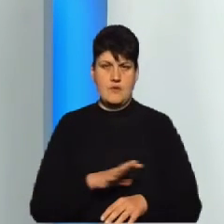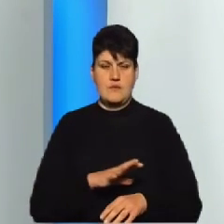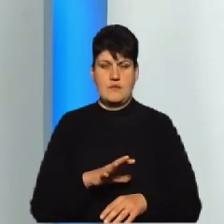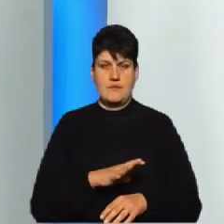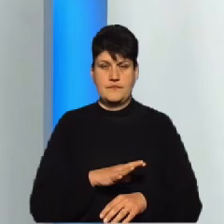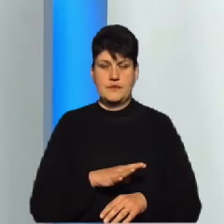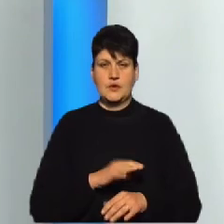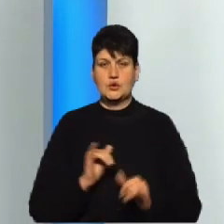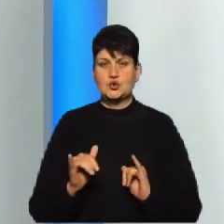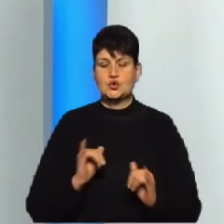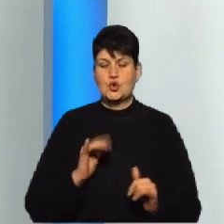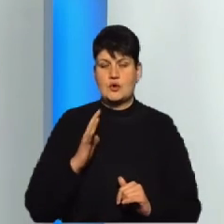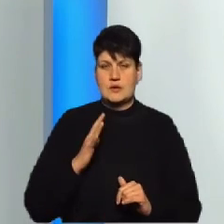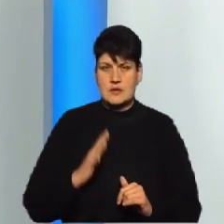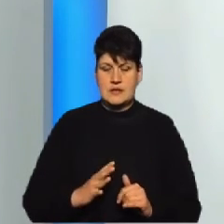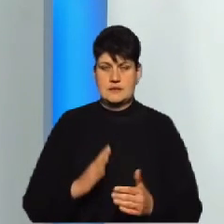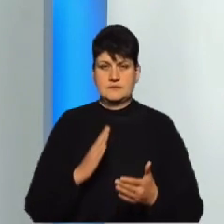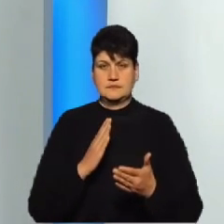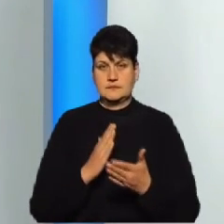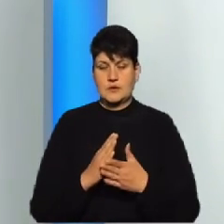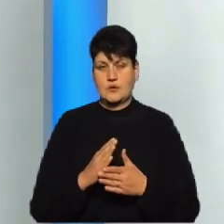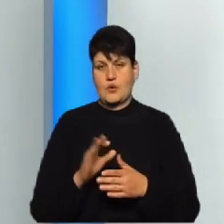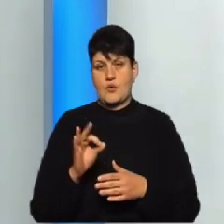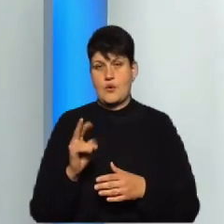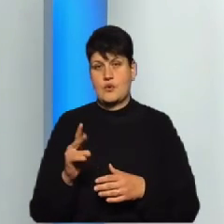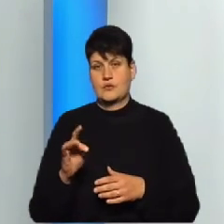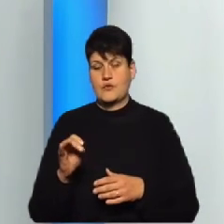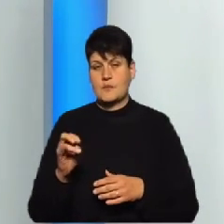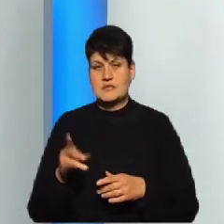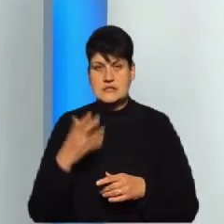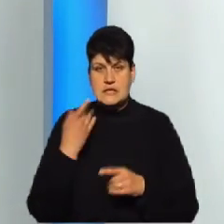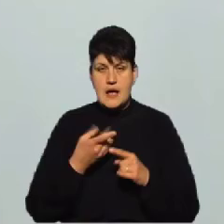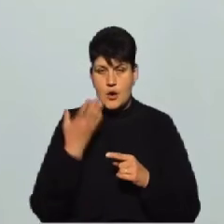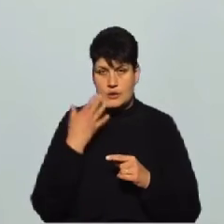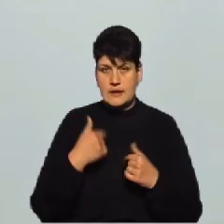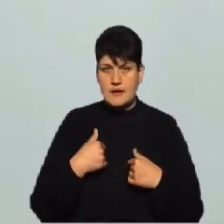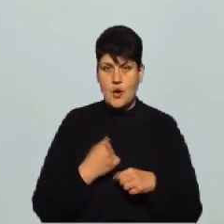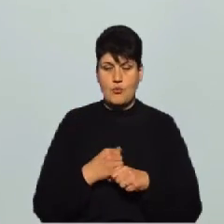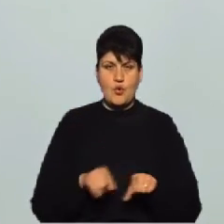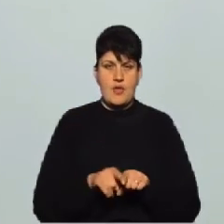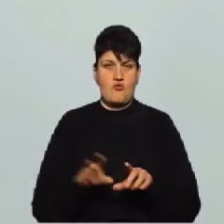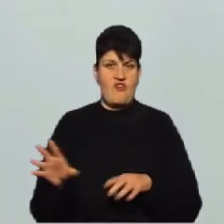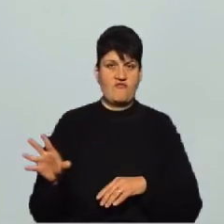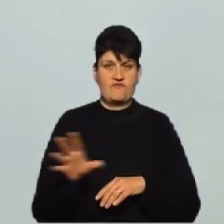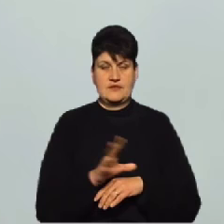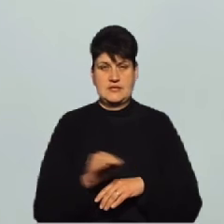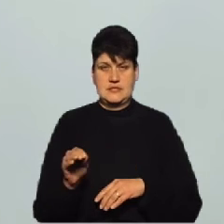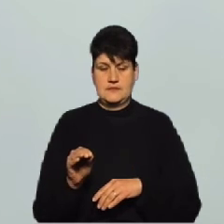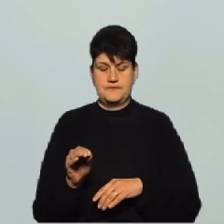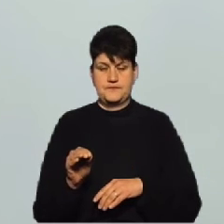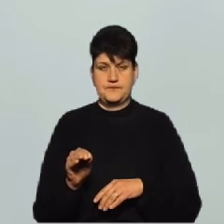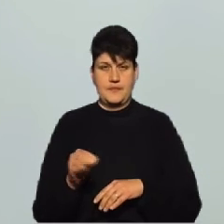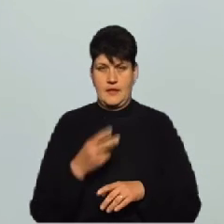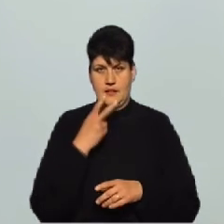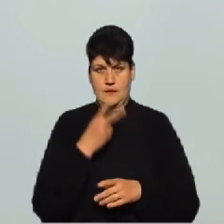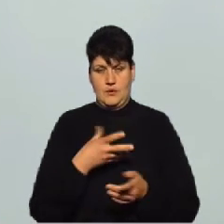з конформізмом. Конформізм – це коли я роблю те, як всі. Тобто, і не проявляю своєї індивідуальності. Так.